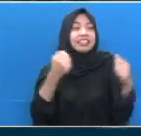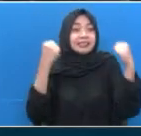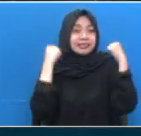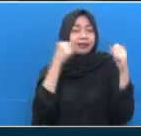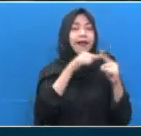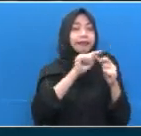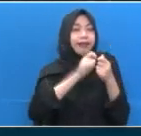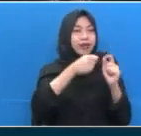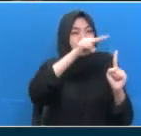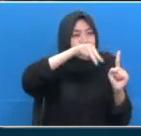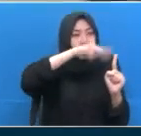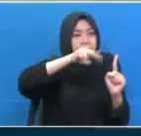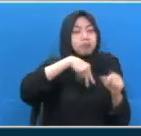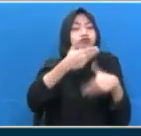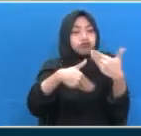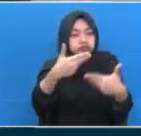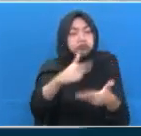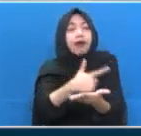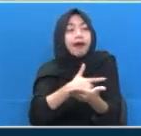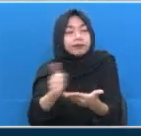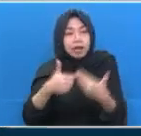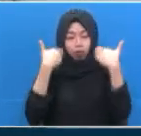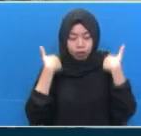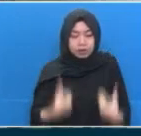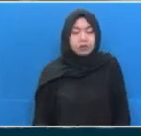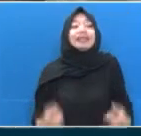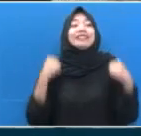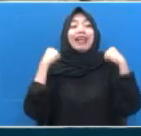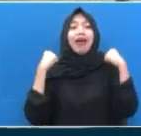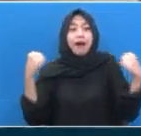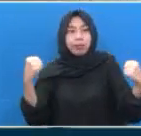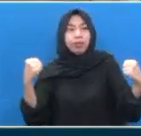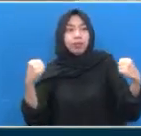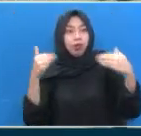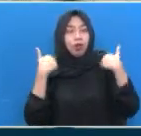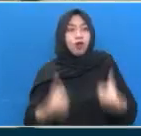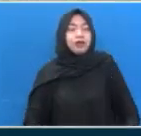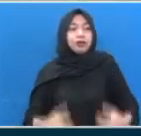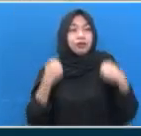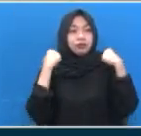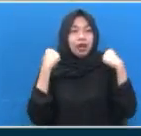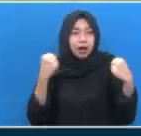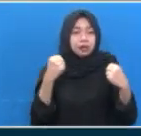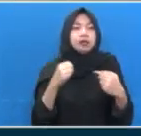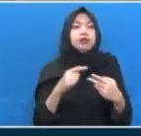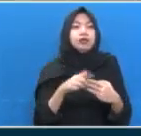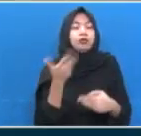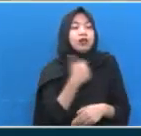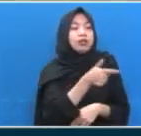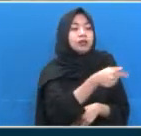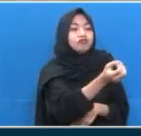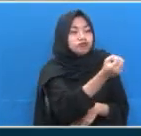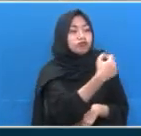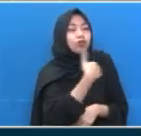semuanya berjalan baik dan kondisi Klien saya sehat dan tadi juga kita berbicara mengenai